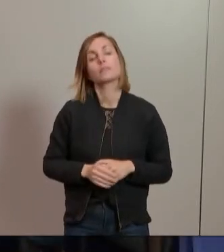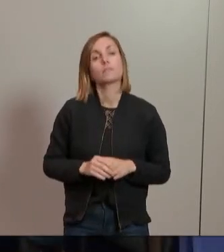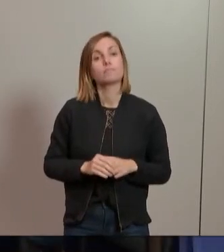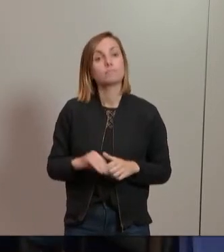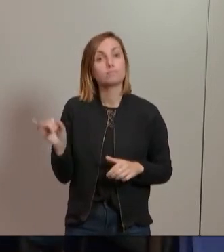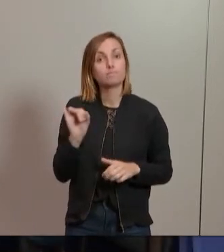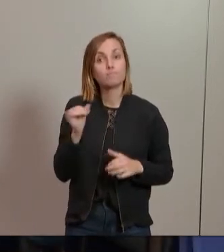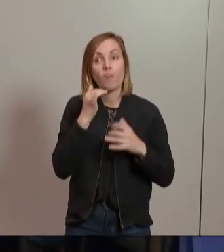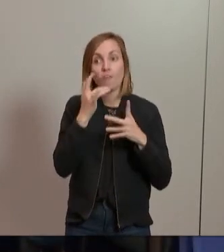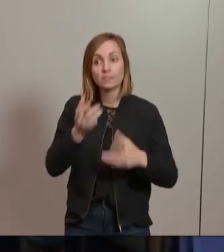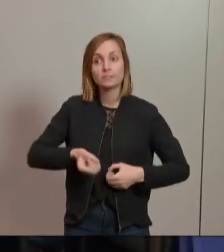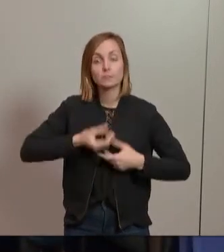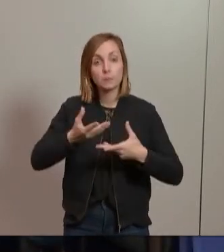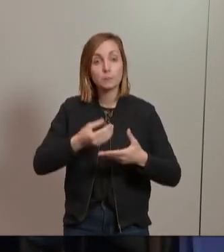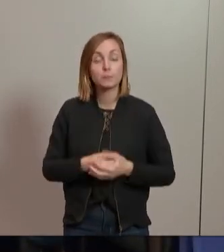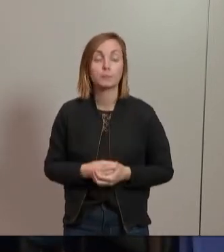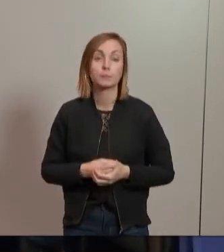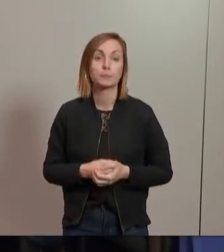intervention concernant cette délibération ?